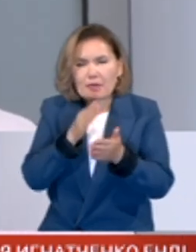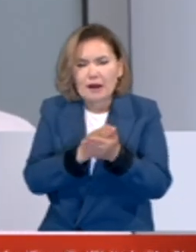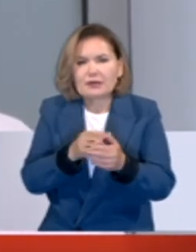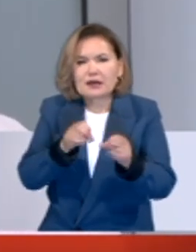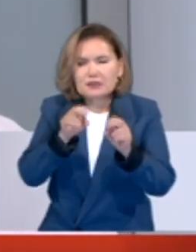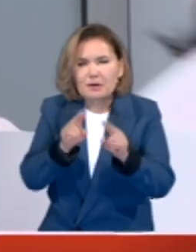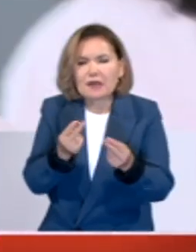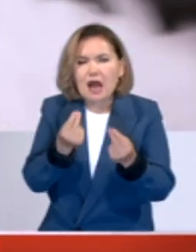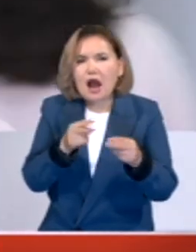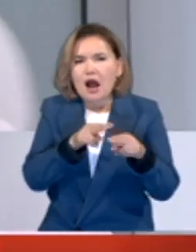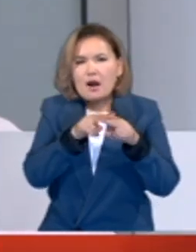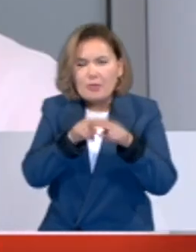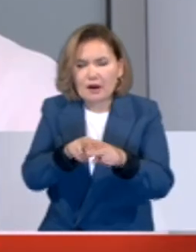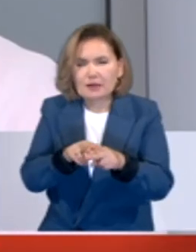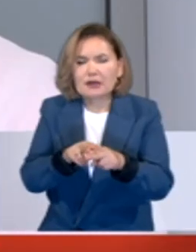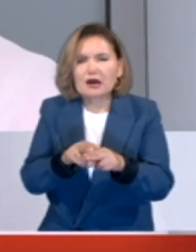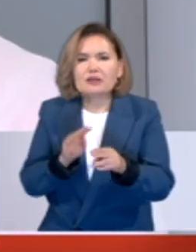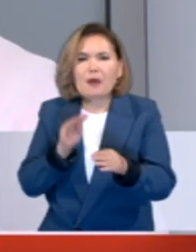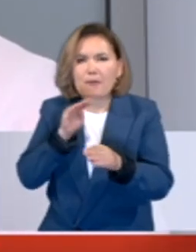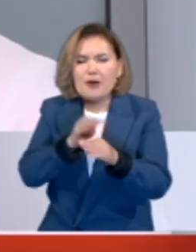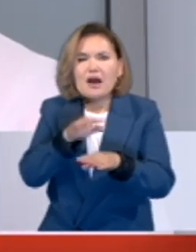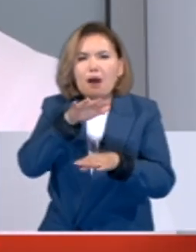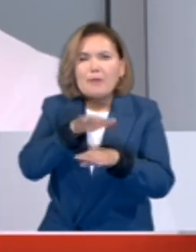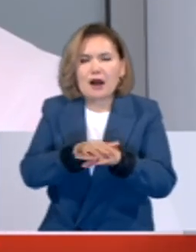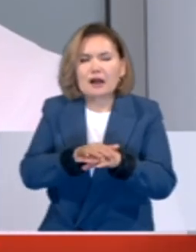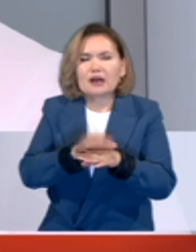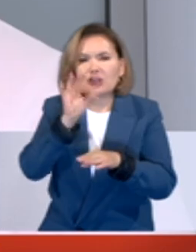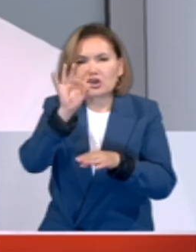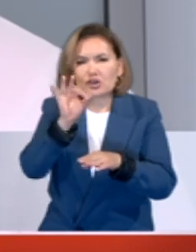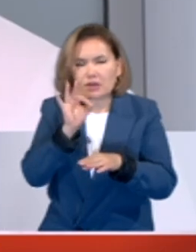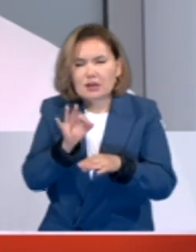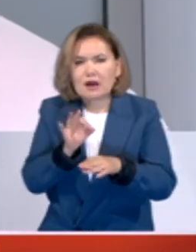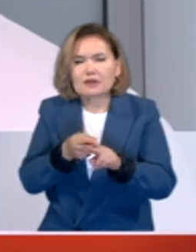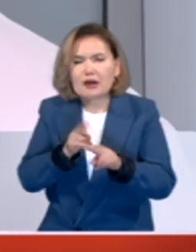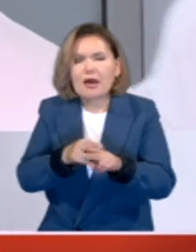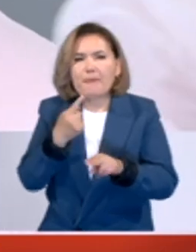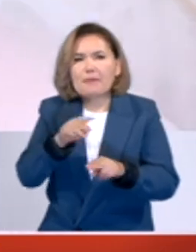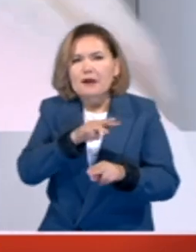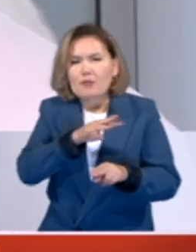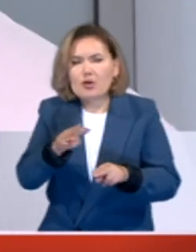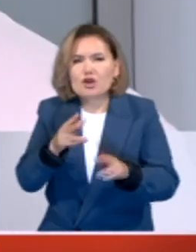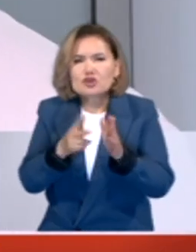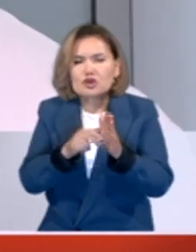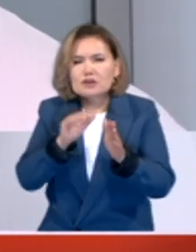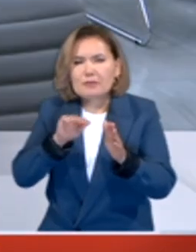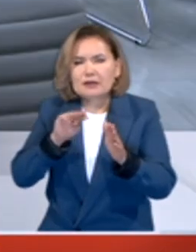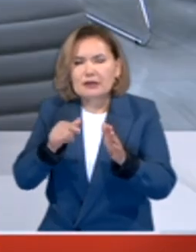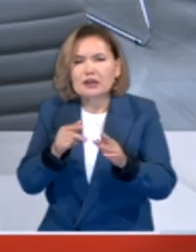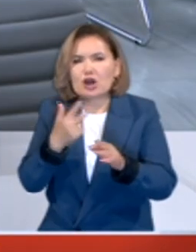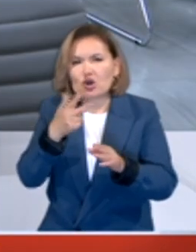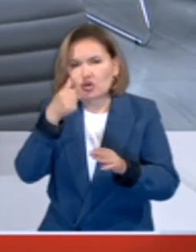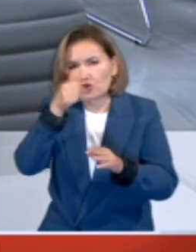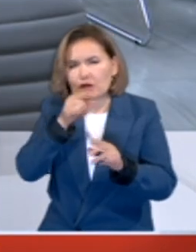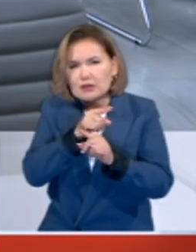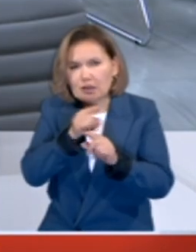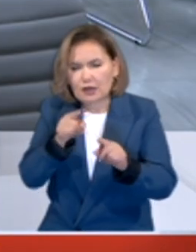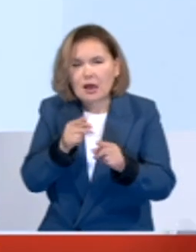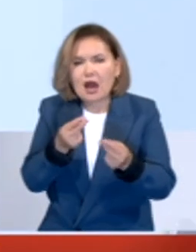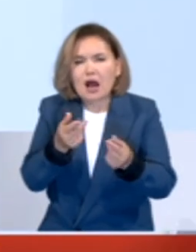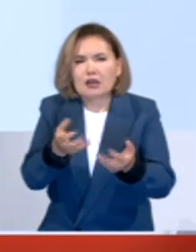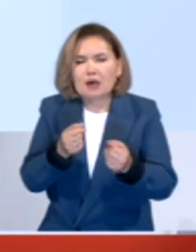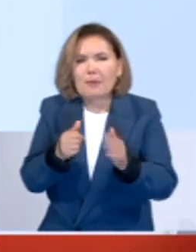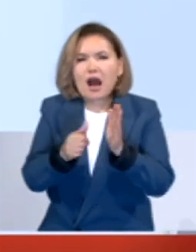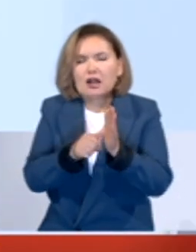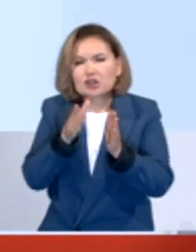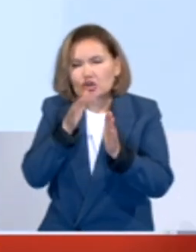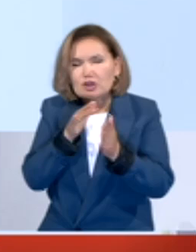қорынан аударылған соманың үстінен банктік жылдық үстемақысымен 1 миллион 800 мың теңге ақша түсті 3 жылдың ішінде. 6 жылға созылғаны өте дұрыс